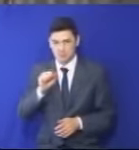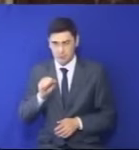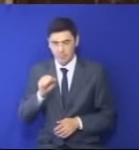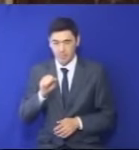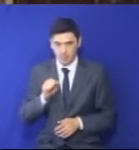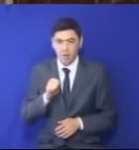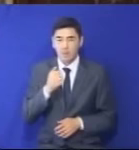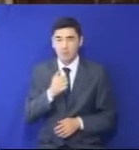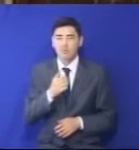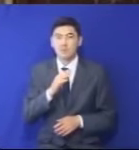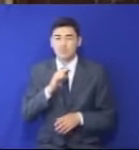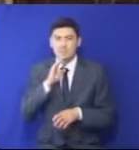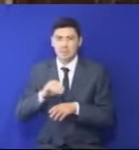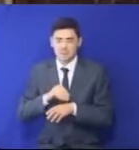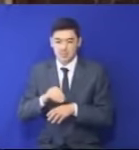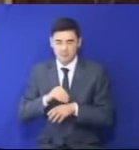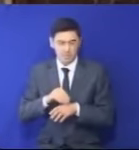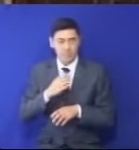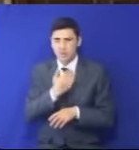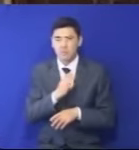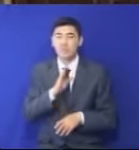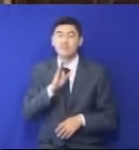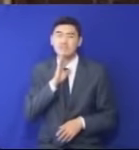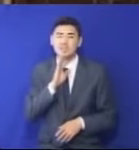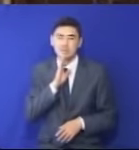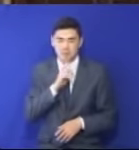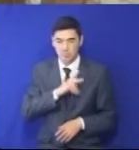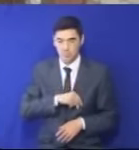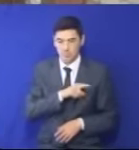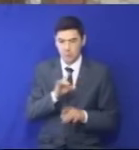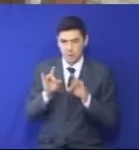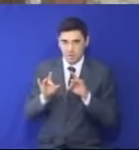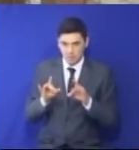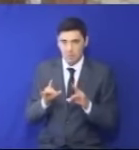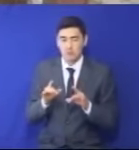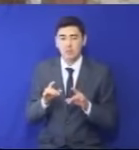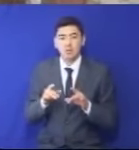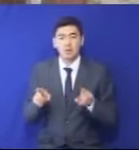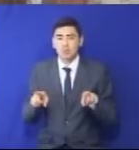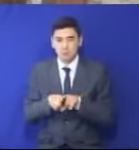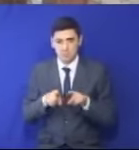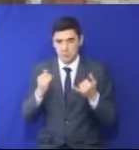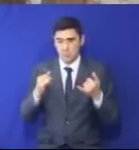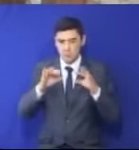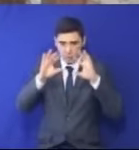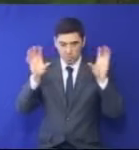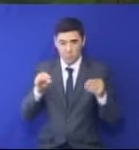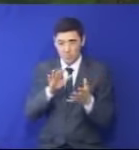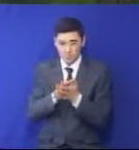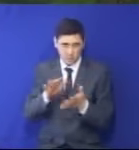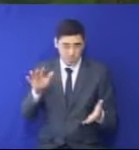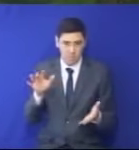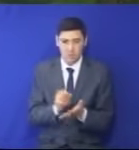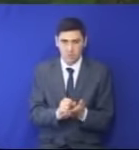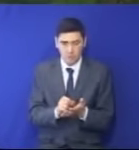қызы Людмиланың айтуынша Лоджия қазірде әренттұр. Шыныланған ағаш жақтаулардың барлығы жарылыстолқыннан қирап